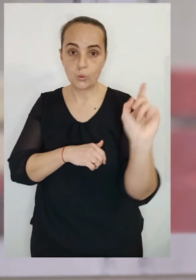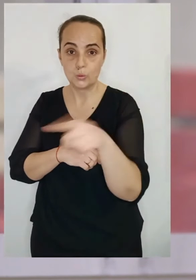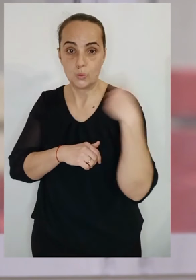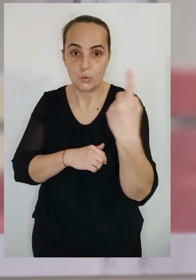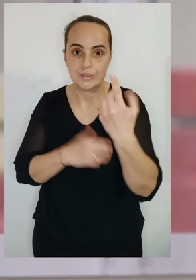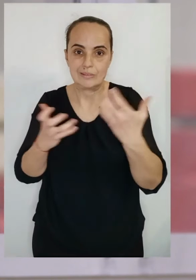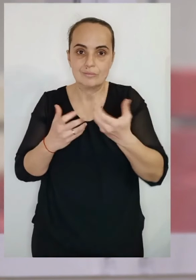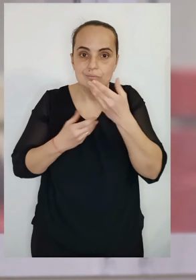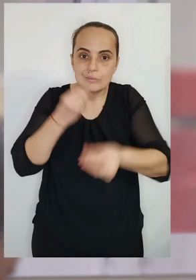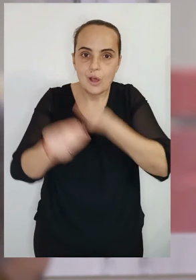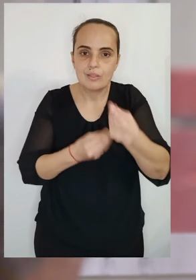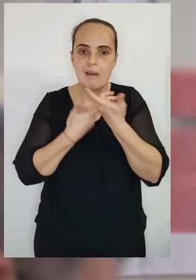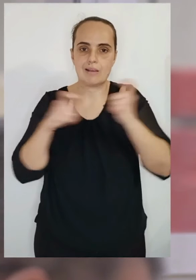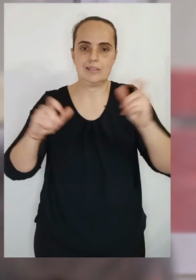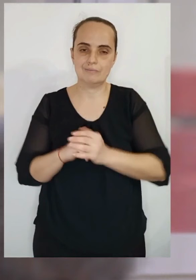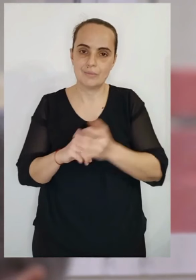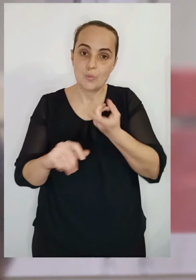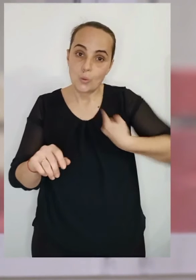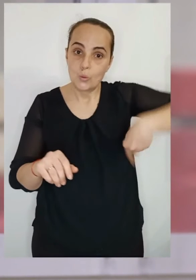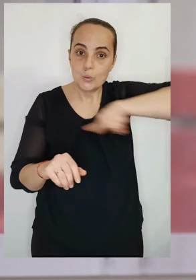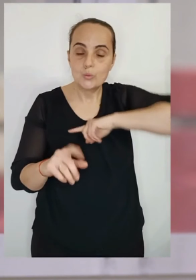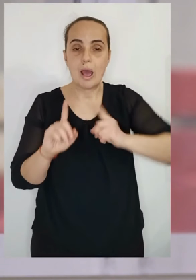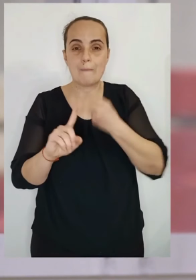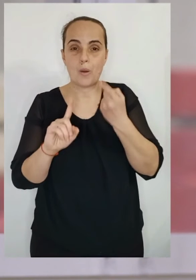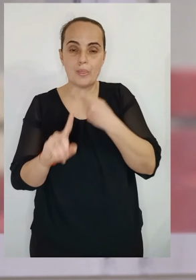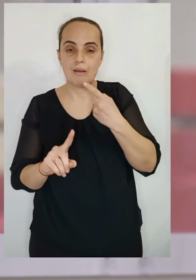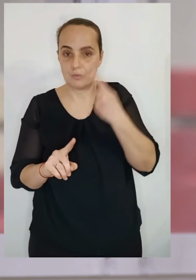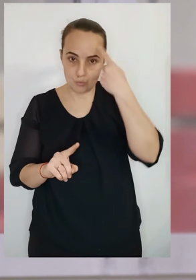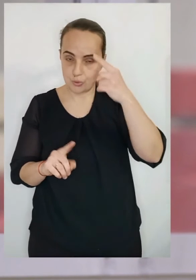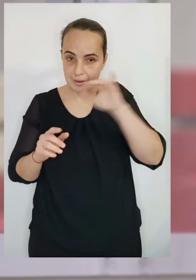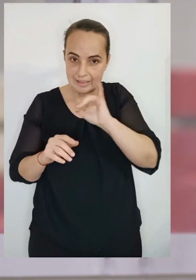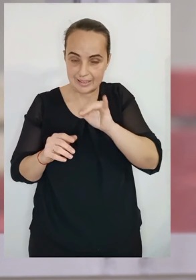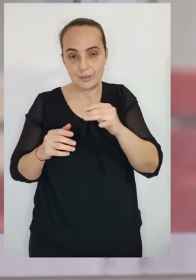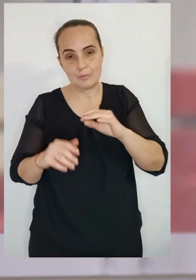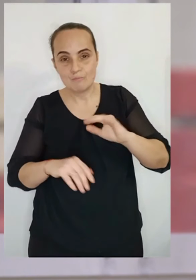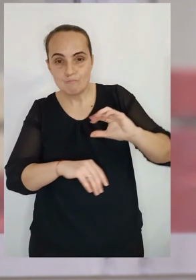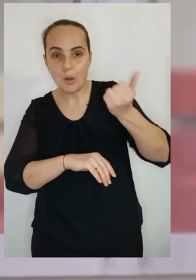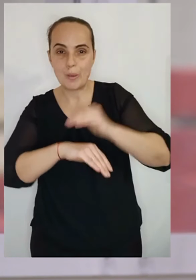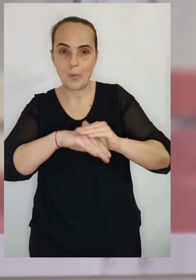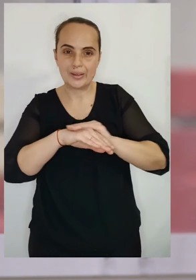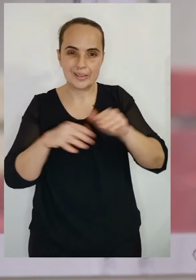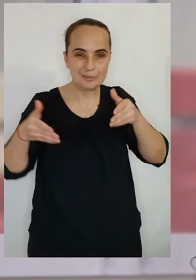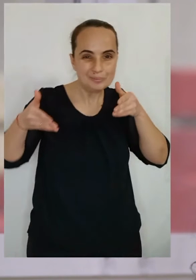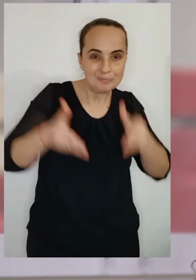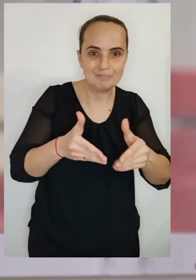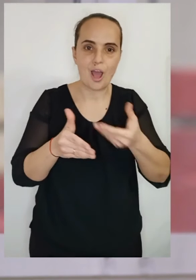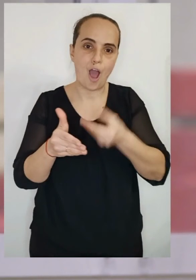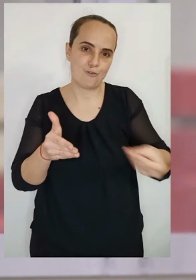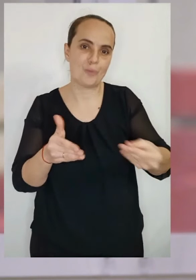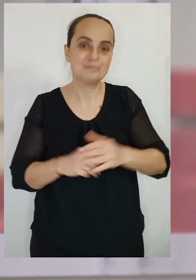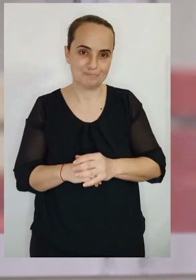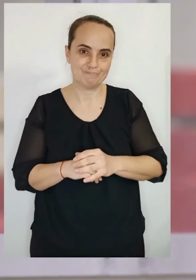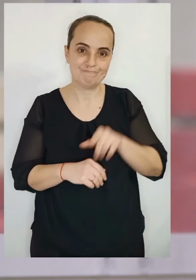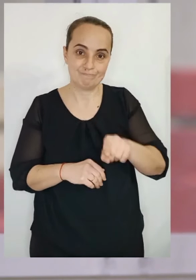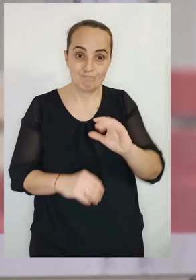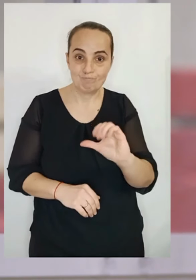nombre et les principaux touchés pour nous, effectivement, parce que c'est notre cœur de métier, c'est notre cœur de politique, c'est les enfants. Et pour